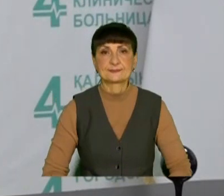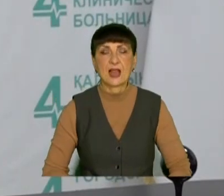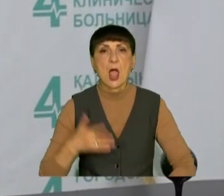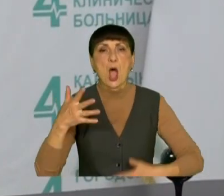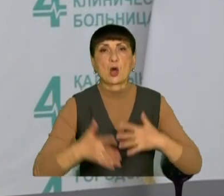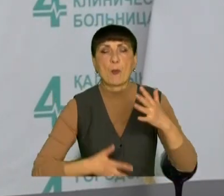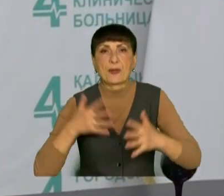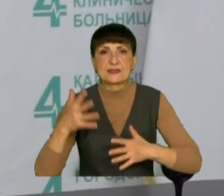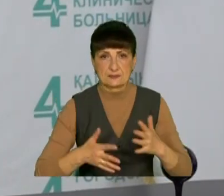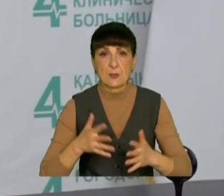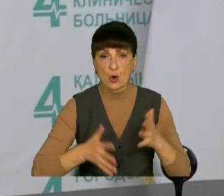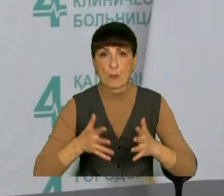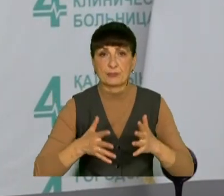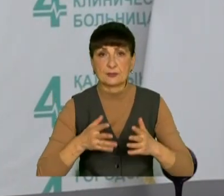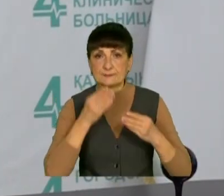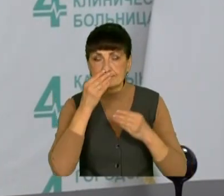эндопротезирование – это